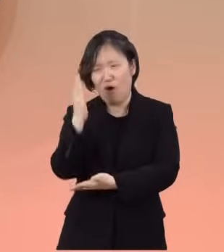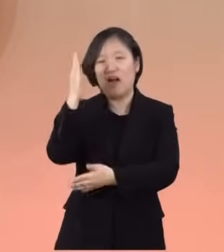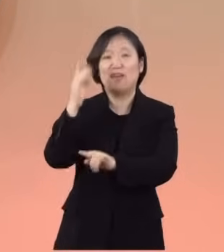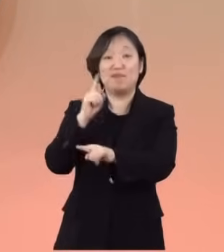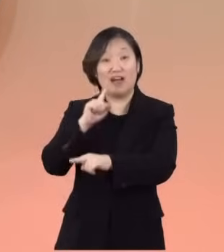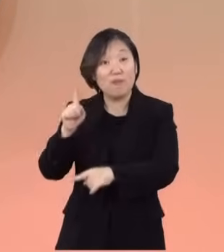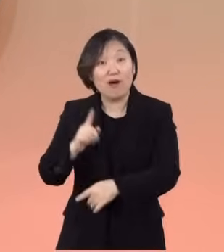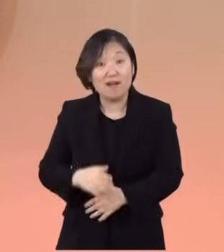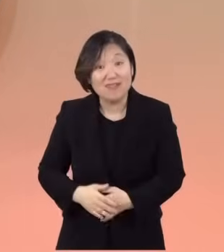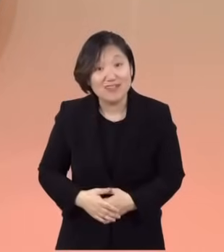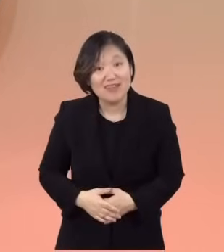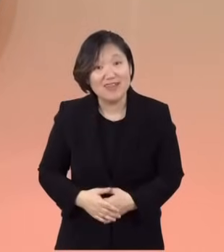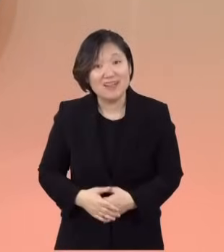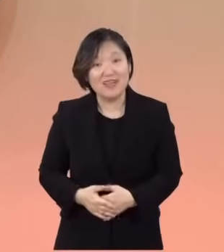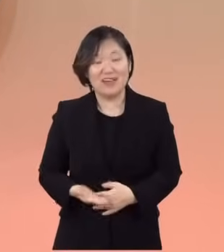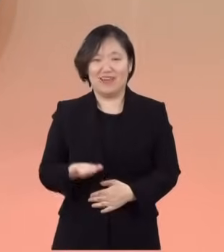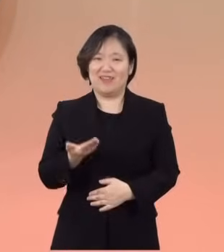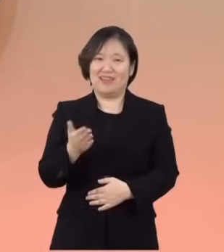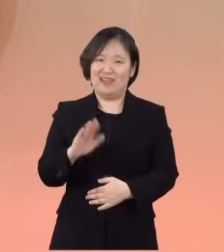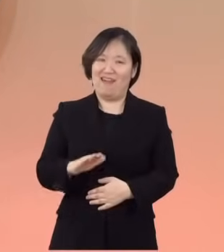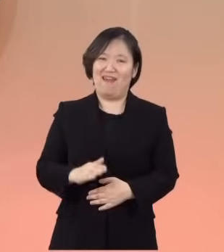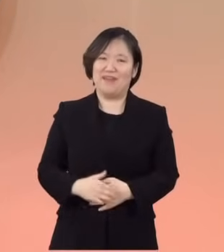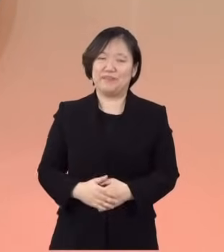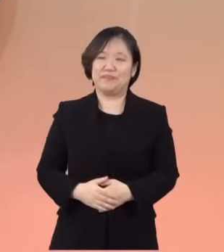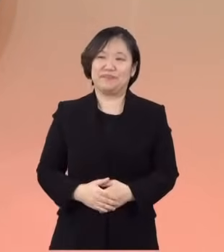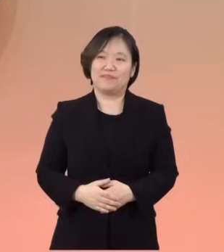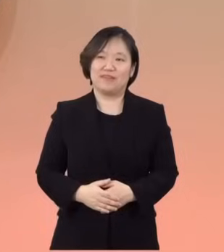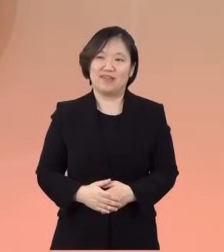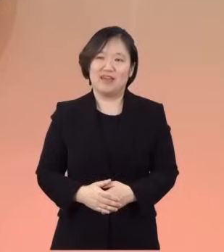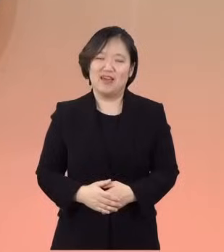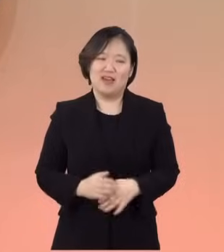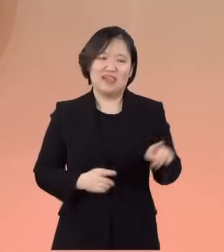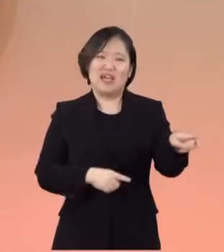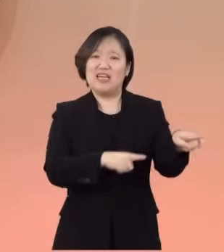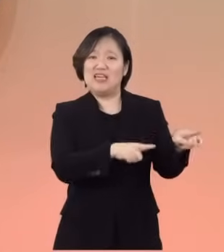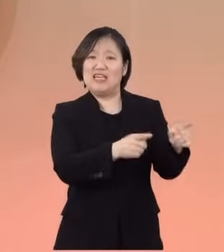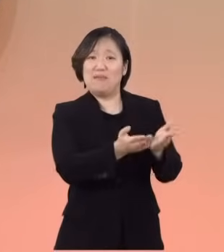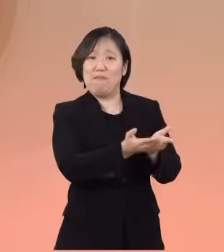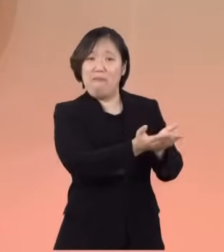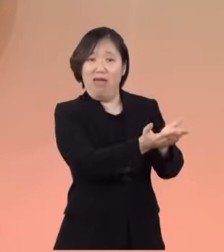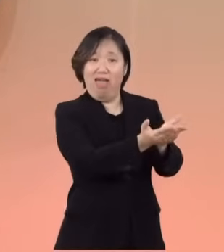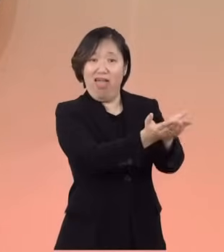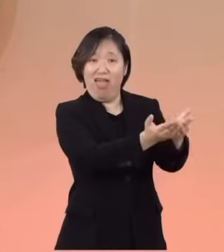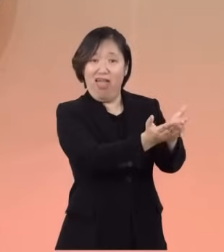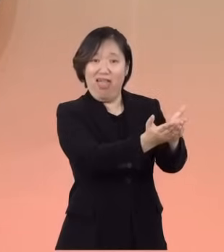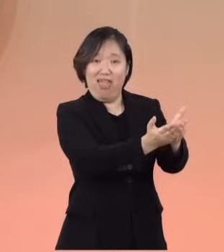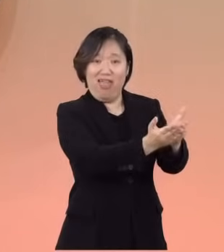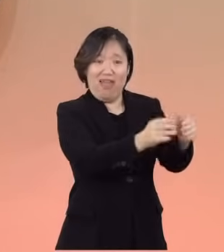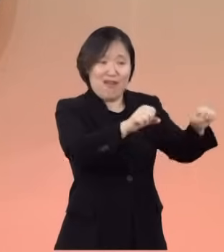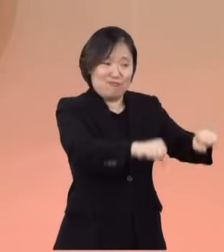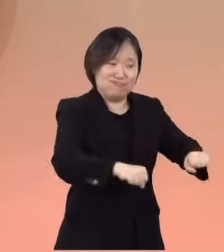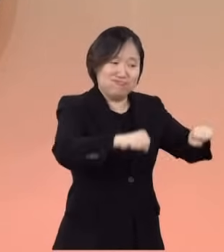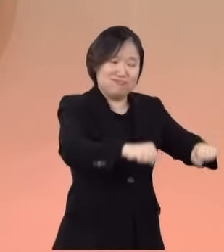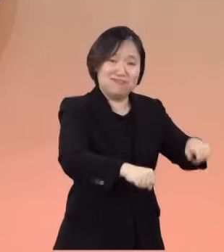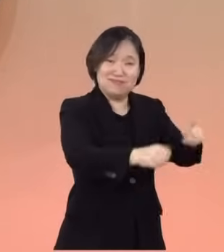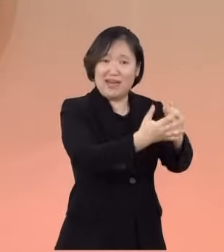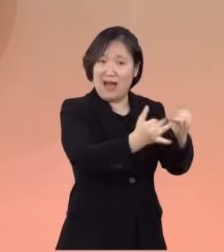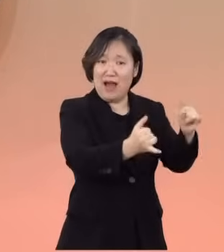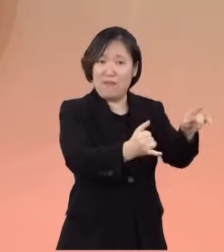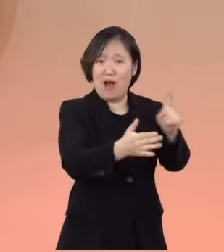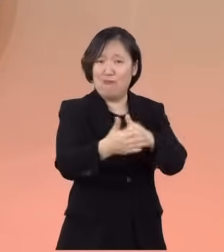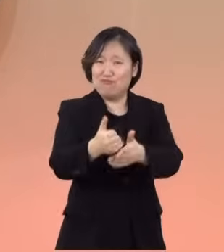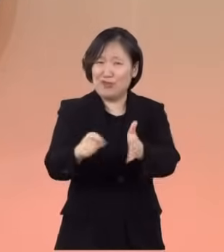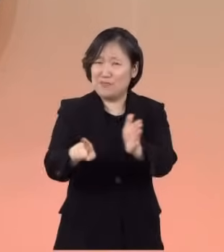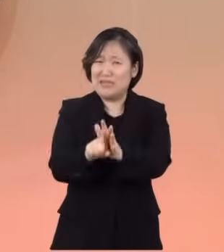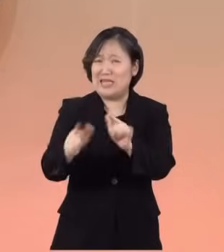감사합니다라는 생각이 들 텐데이 부처님을 믿지 않고 부처님을 받들지